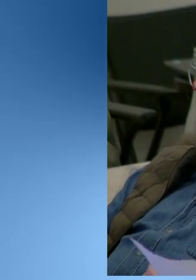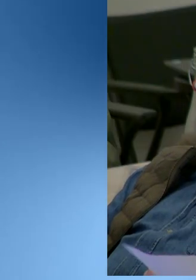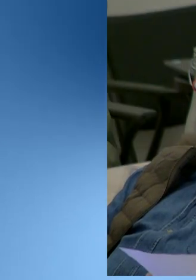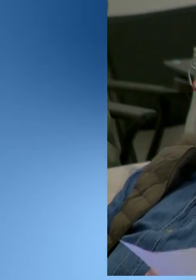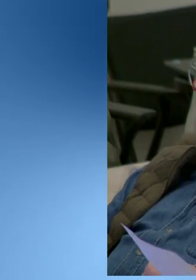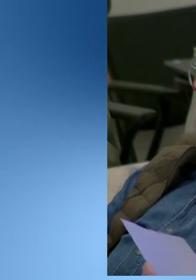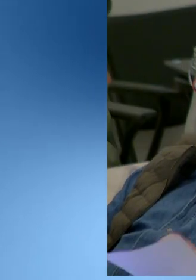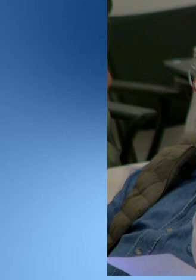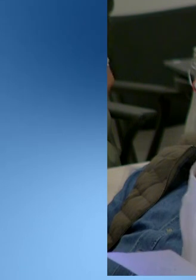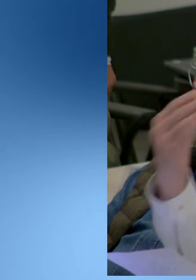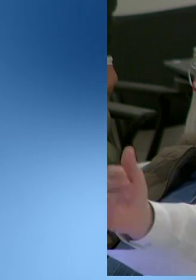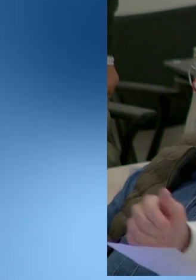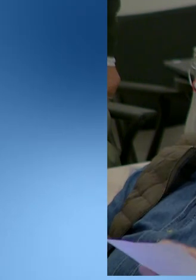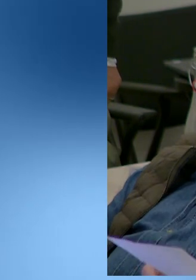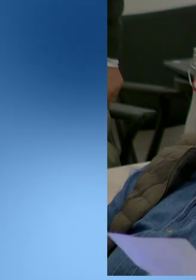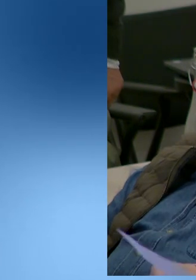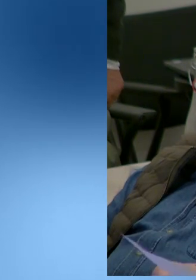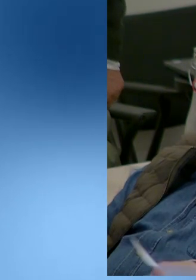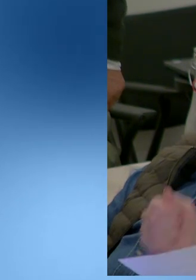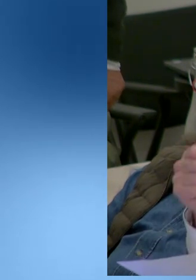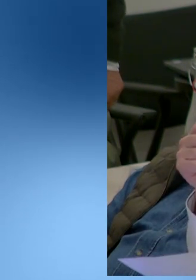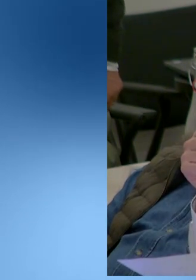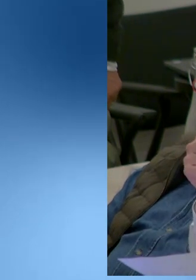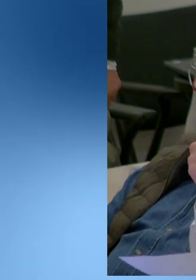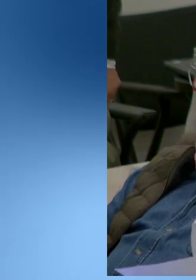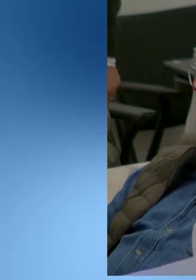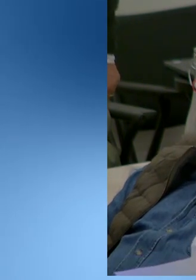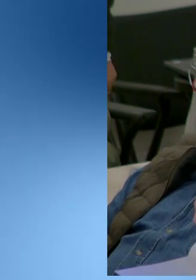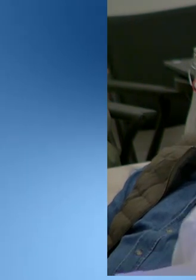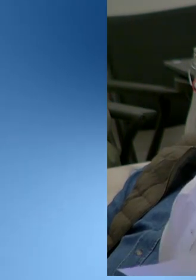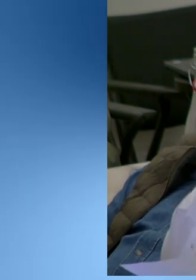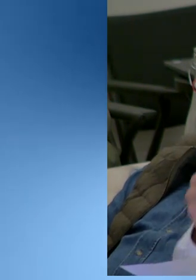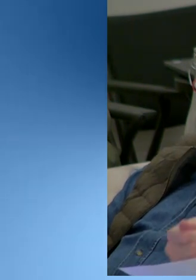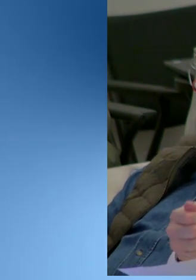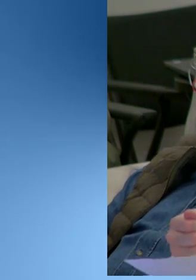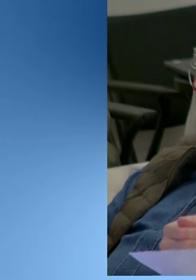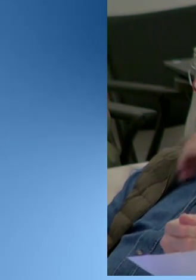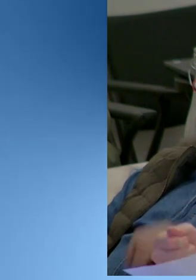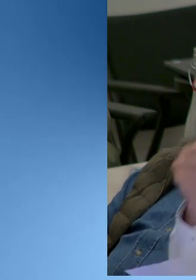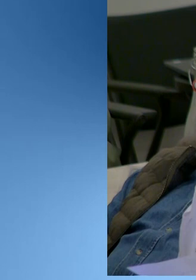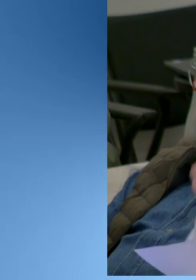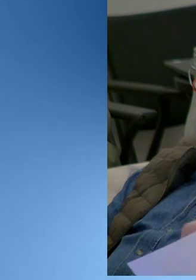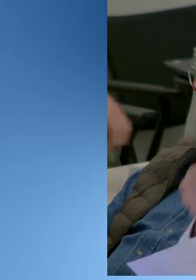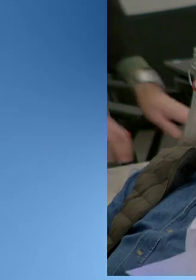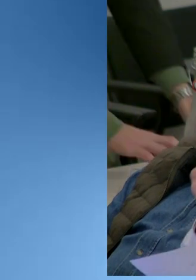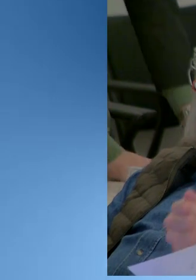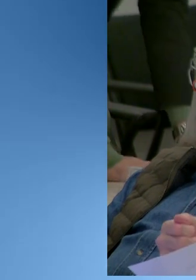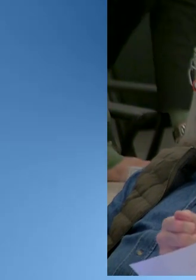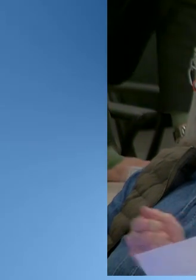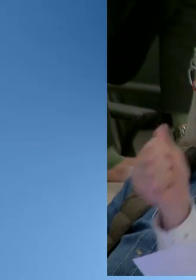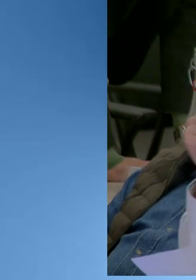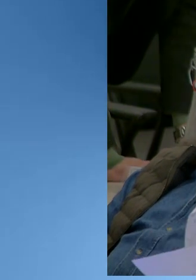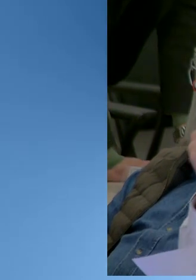euh tout ce qui est prestation de service et cetera mais à un moment donné ça vous oblige voilà et je redis et je